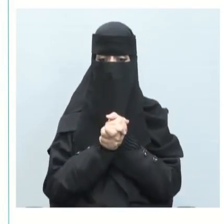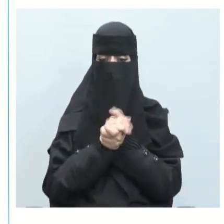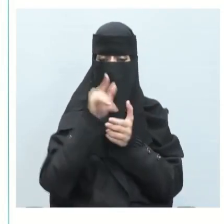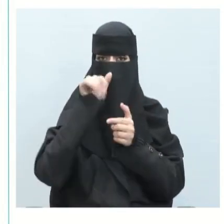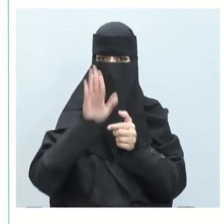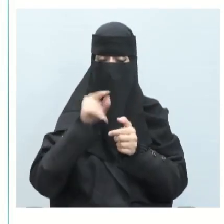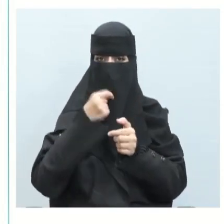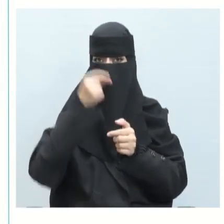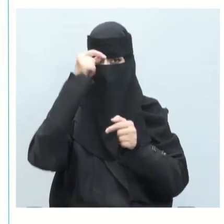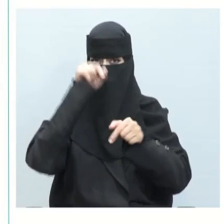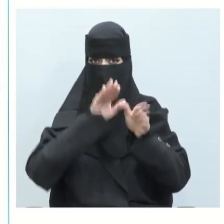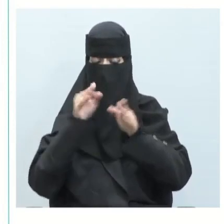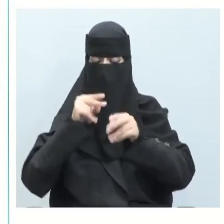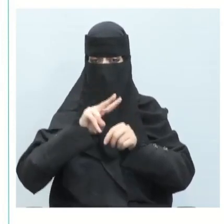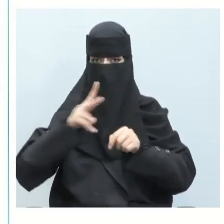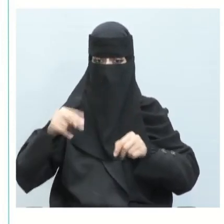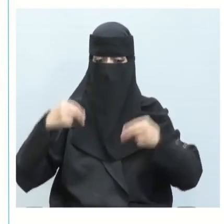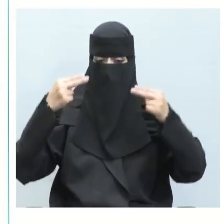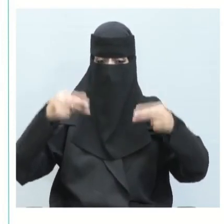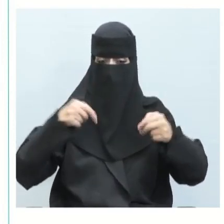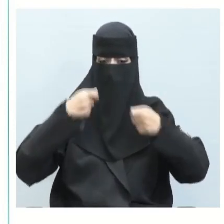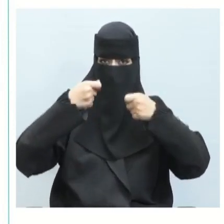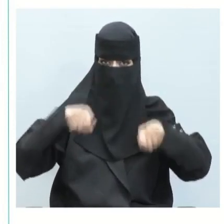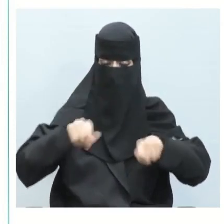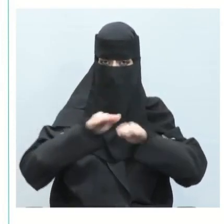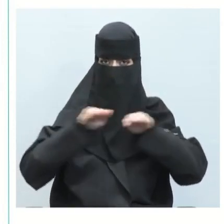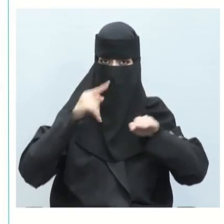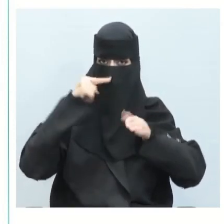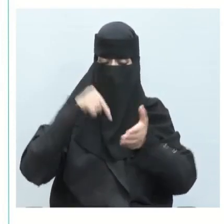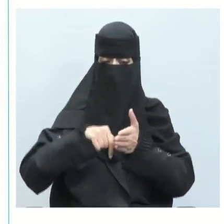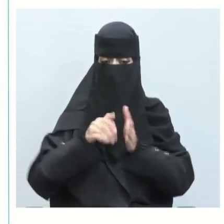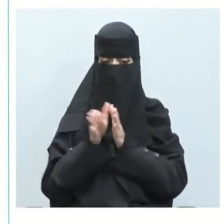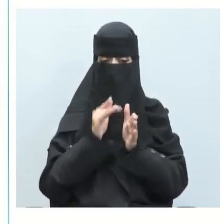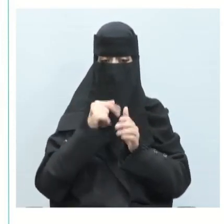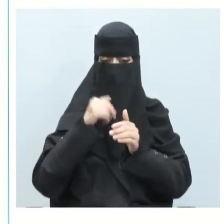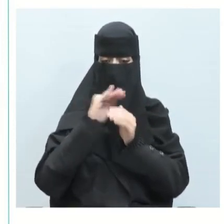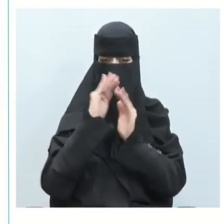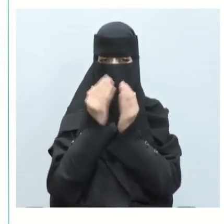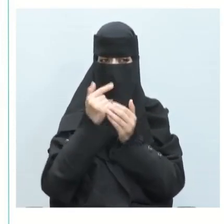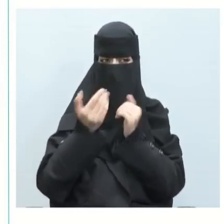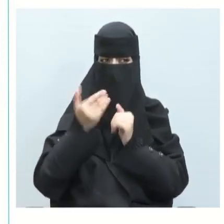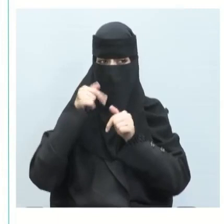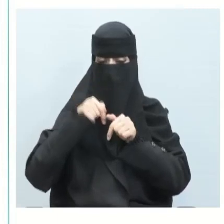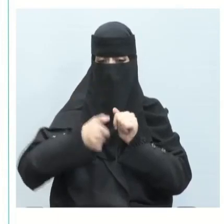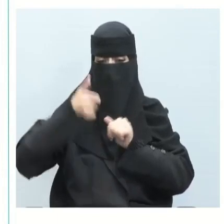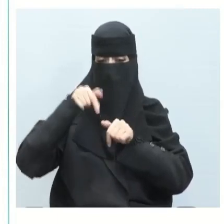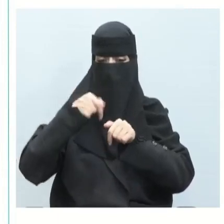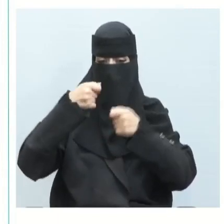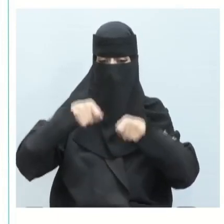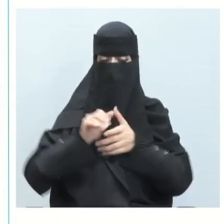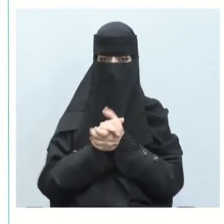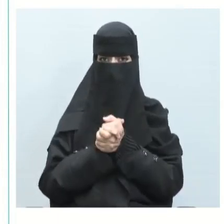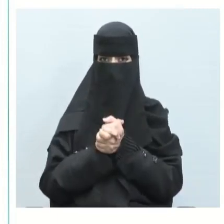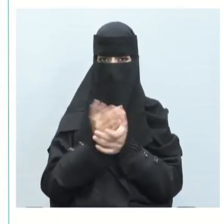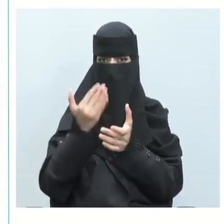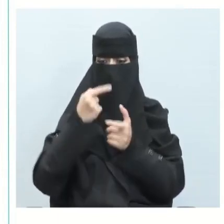تتسم الفعاليات العديده بتكاليف ثابته جدا ينبغي تغطيتها قبل تحقيق الربح ن ذكرنا